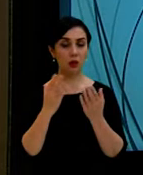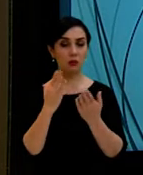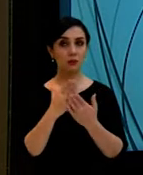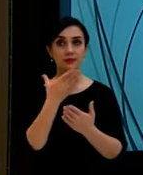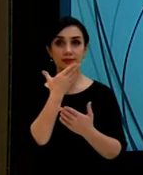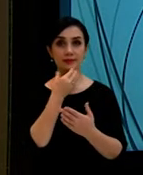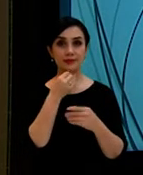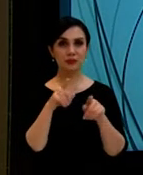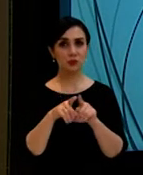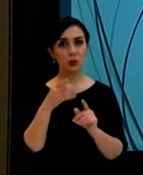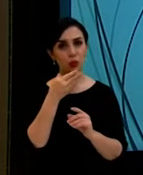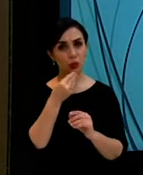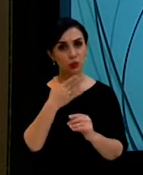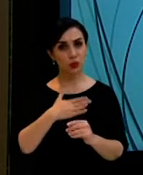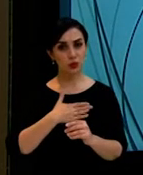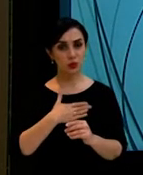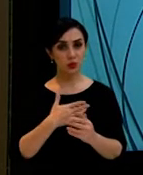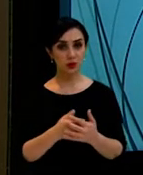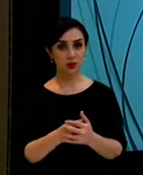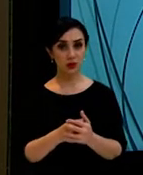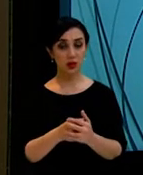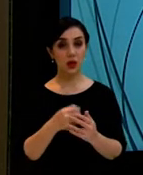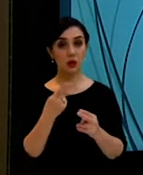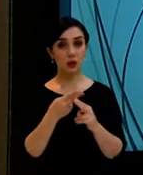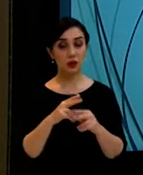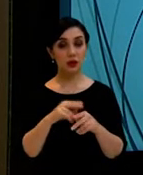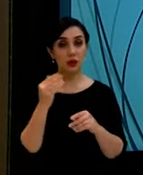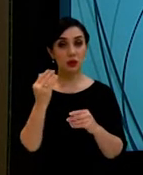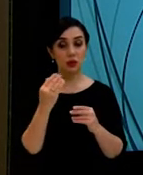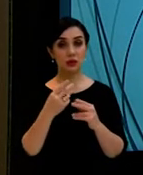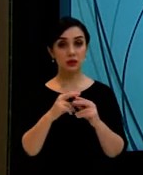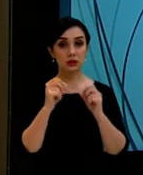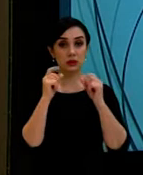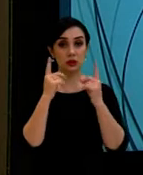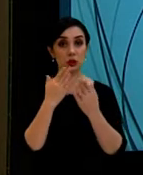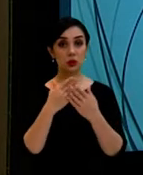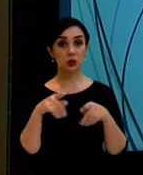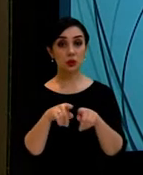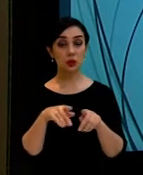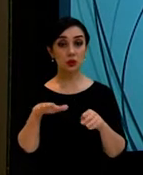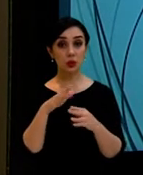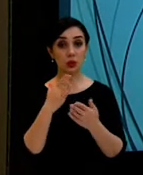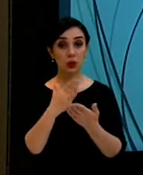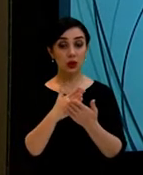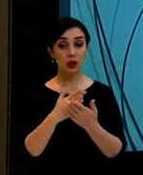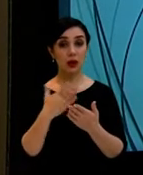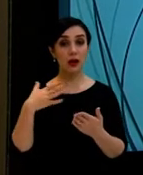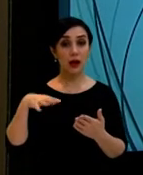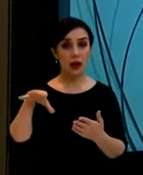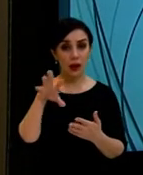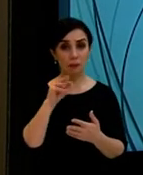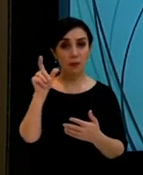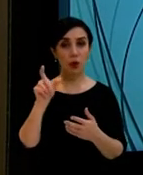go'zal bo'lyapti-ya, bobojon. Yashin tutgan suvori uyg'oqda, bolajon. Hamma